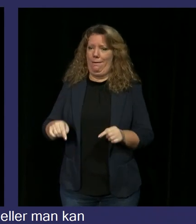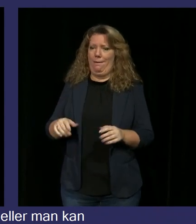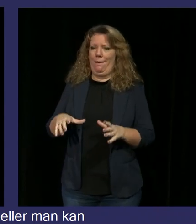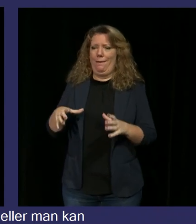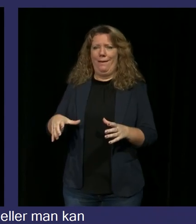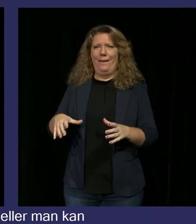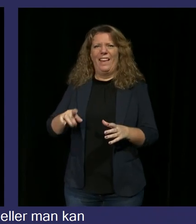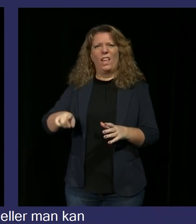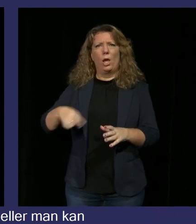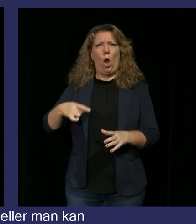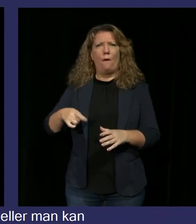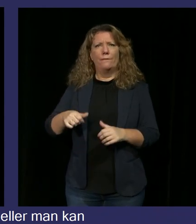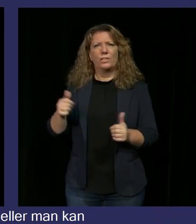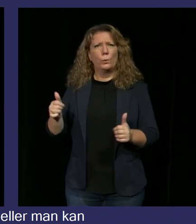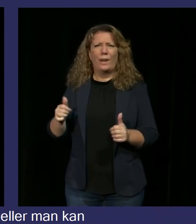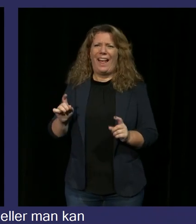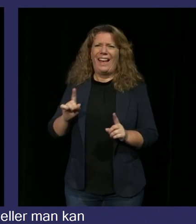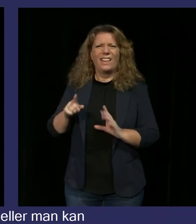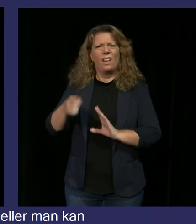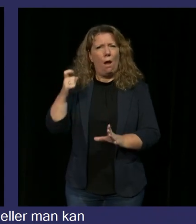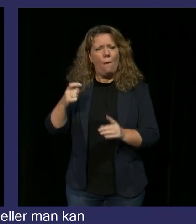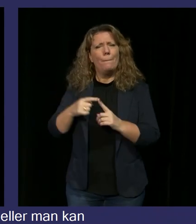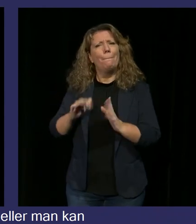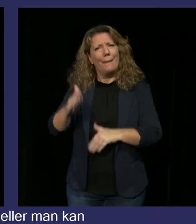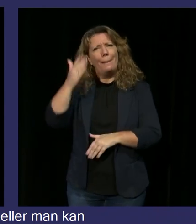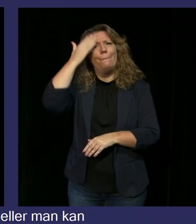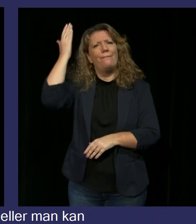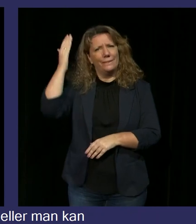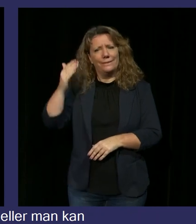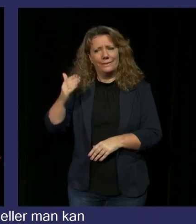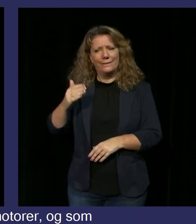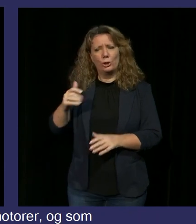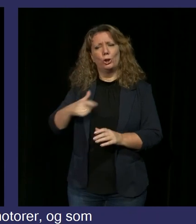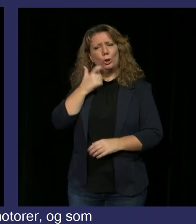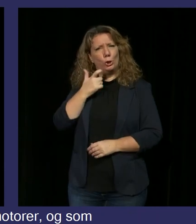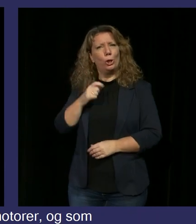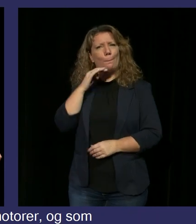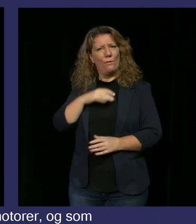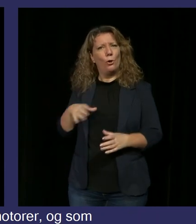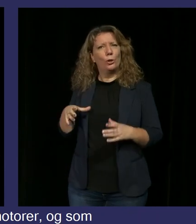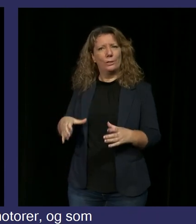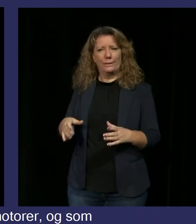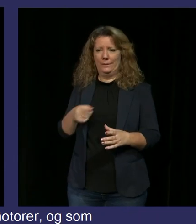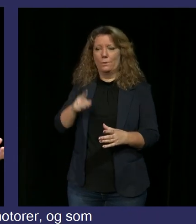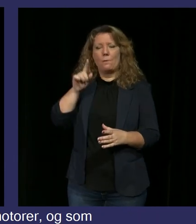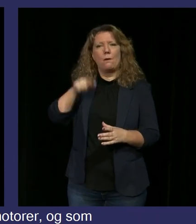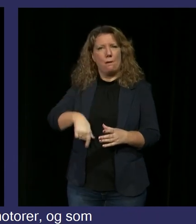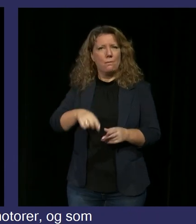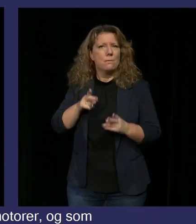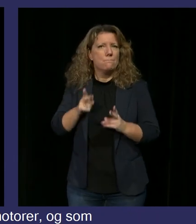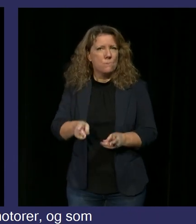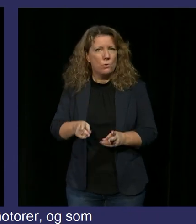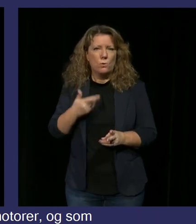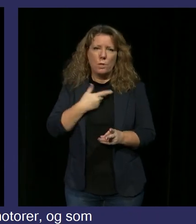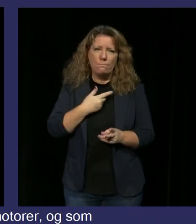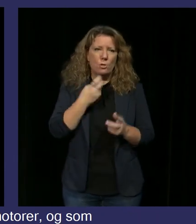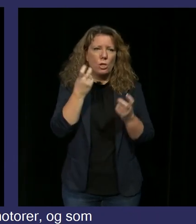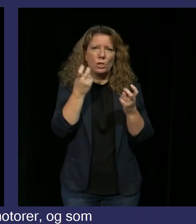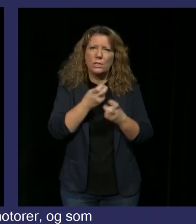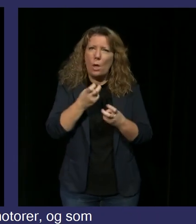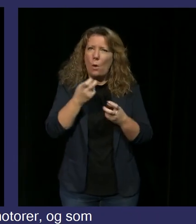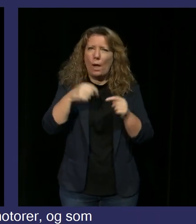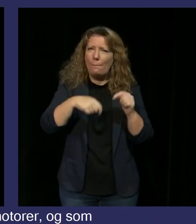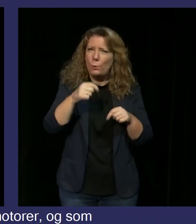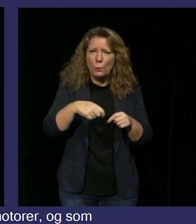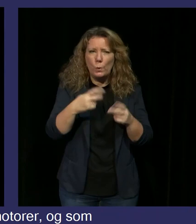kravstor, man kan jo heller si at mer bevisst da, yngre befolkning som evner å bruke ganske mye søkemotorer og som kanskje leser